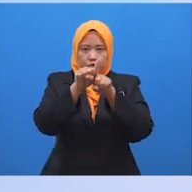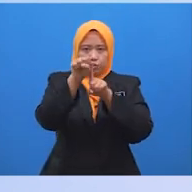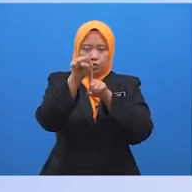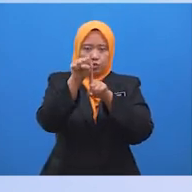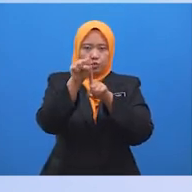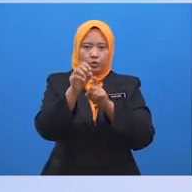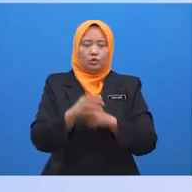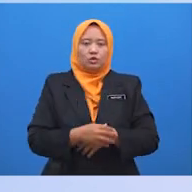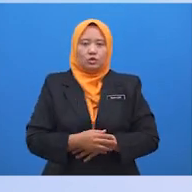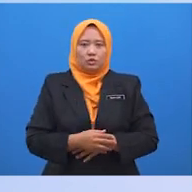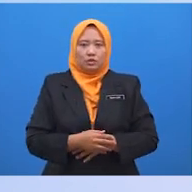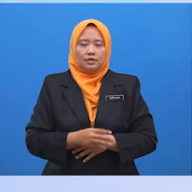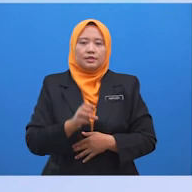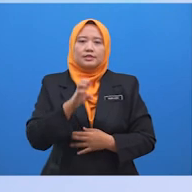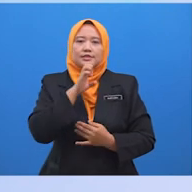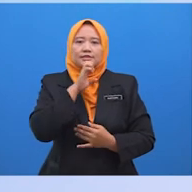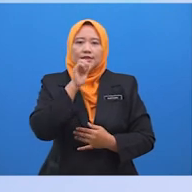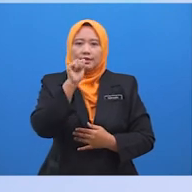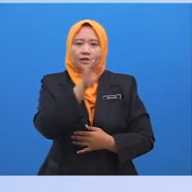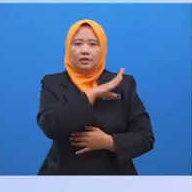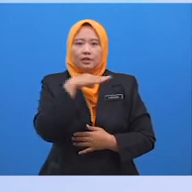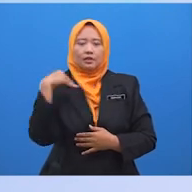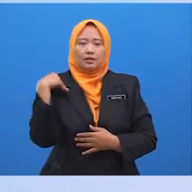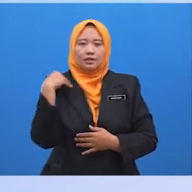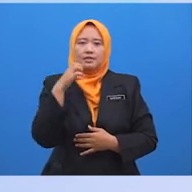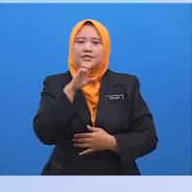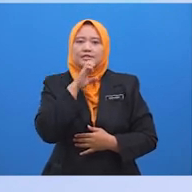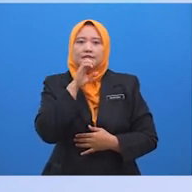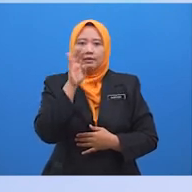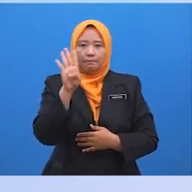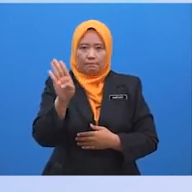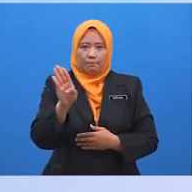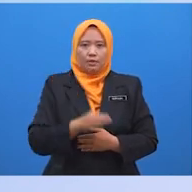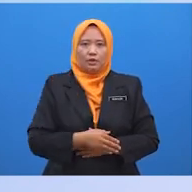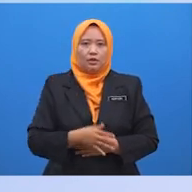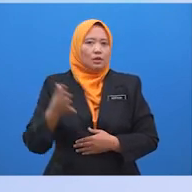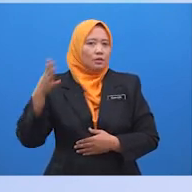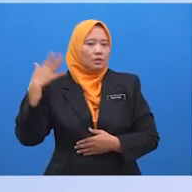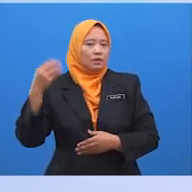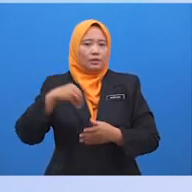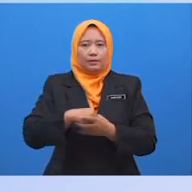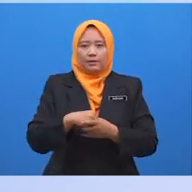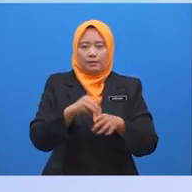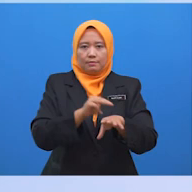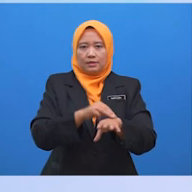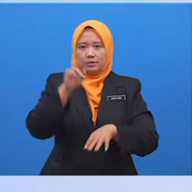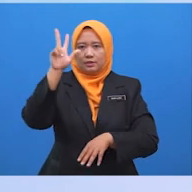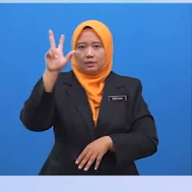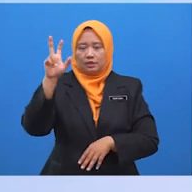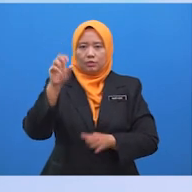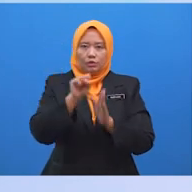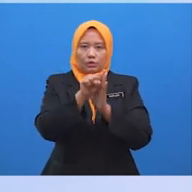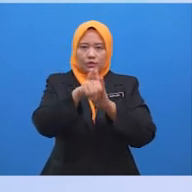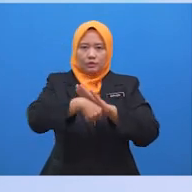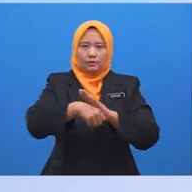apabila dipanaskan dalam tempoh 30 saat serta jelaskan perwakilan nilai